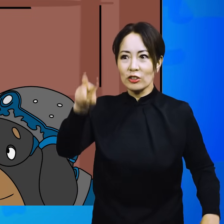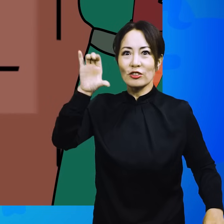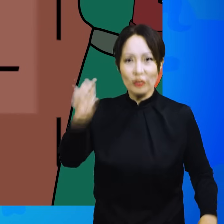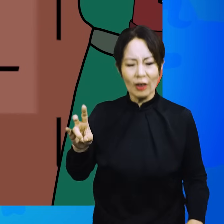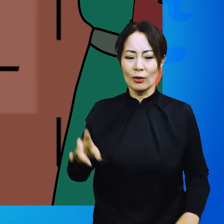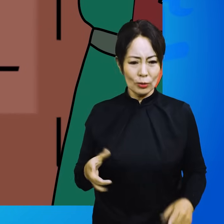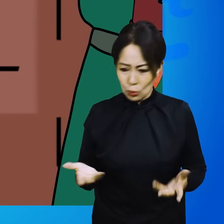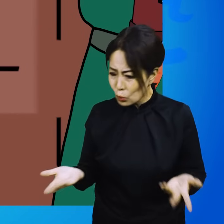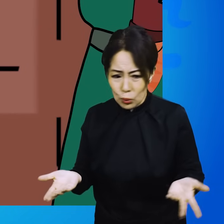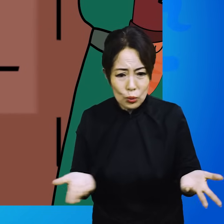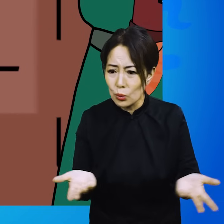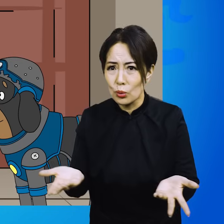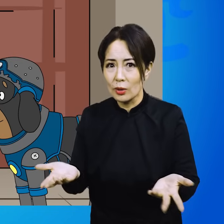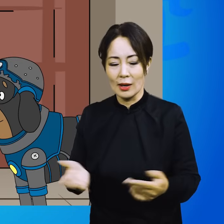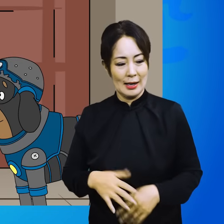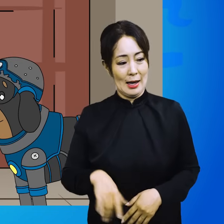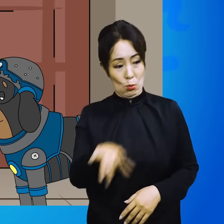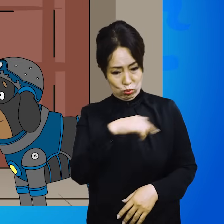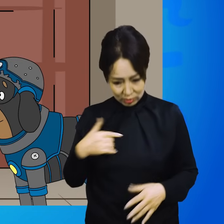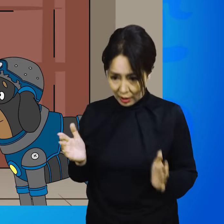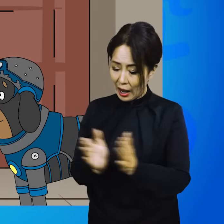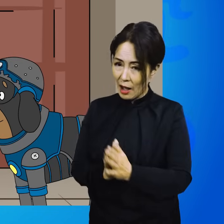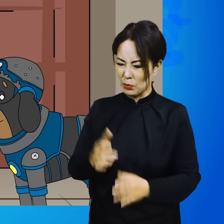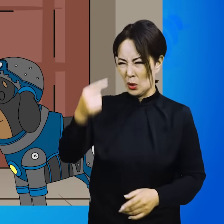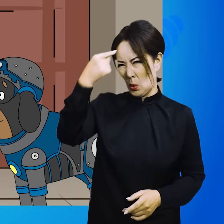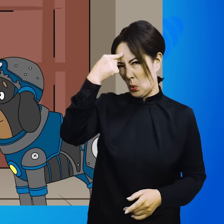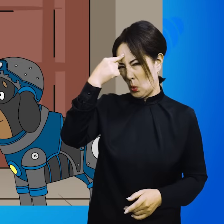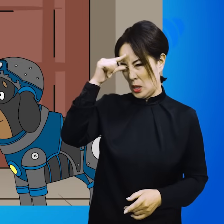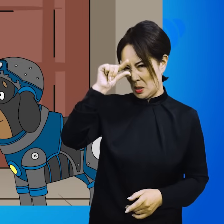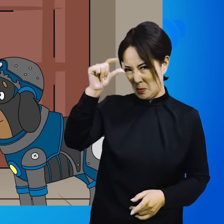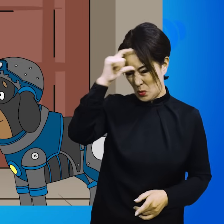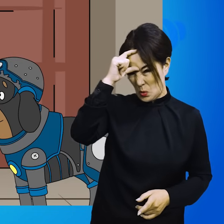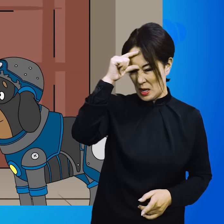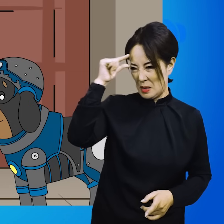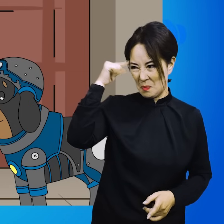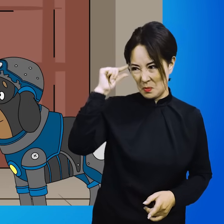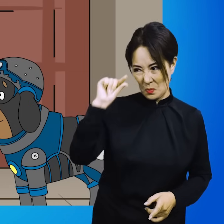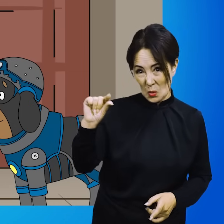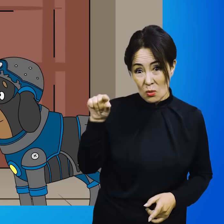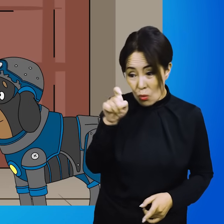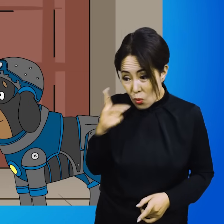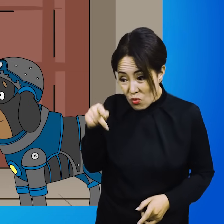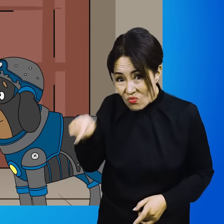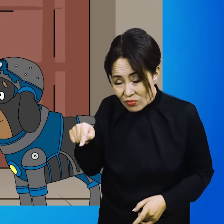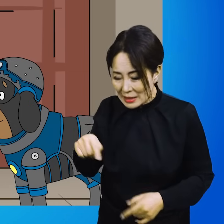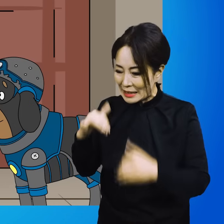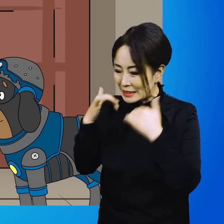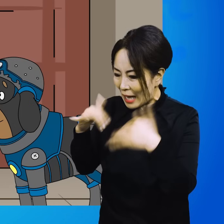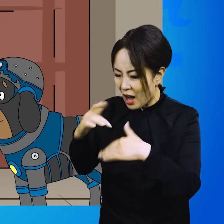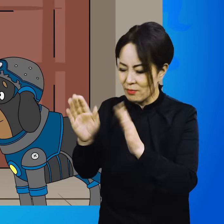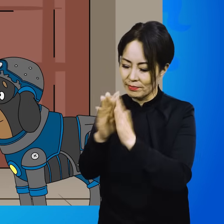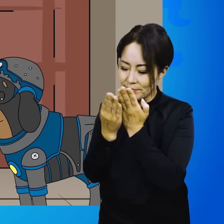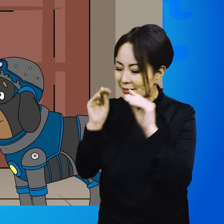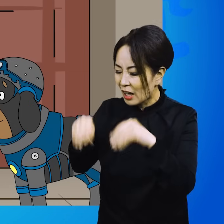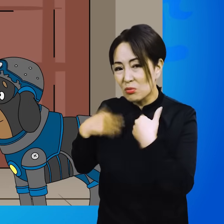Олчлоо! За, юу болов? Хідүүлээ энэ ухаан жоохон муутай гэдэгэд хүүд нь гялс эрдэмнэм заагаад